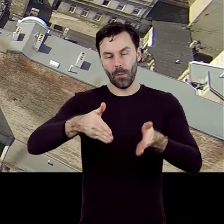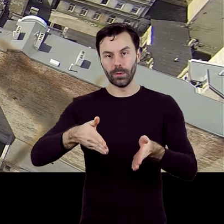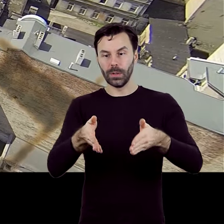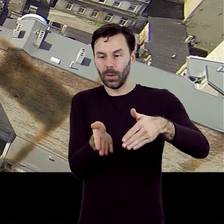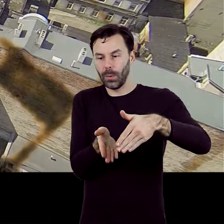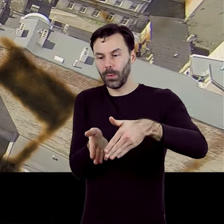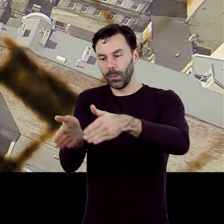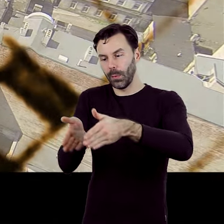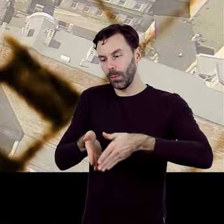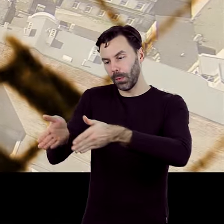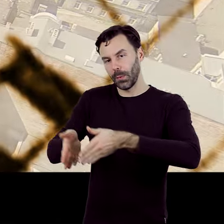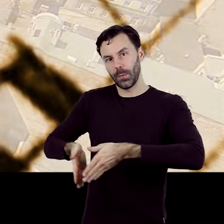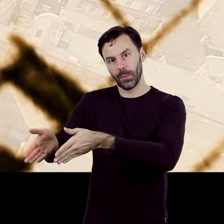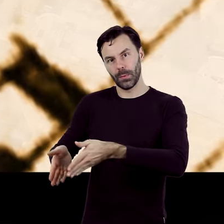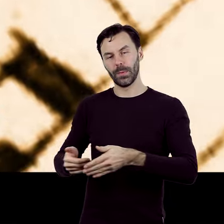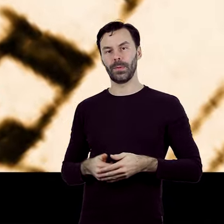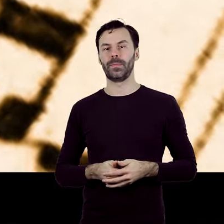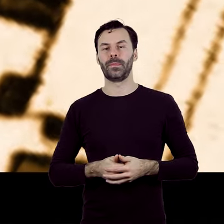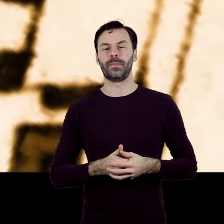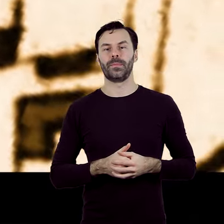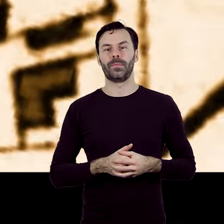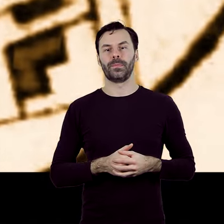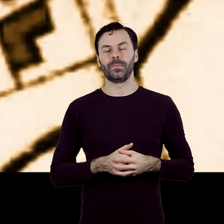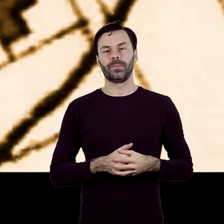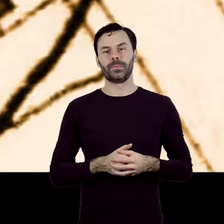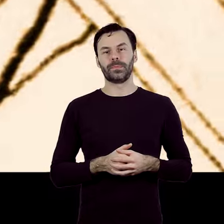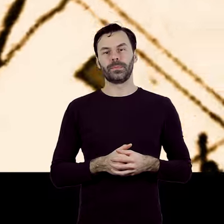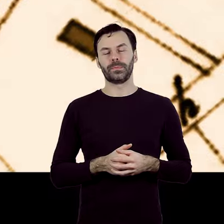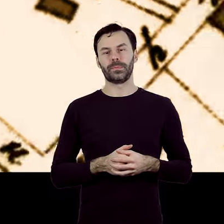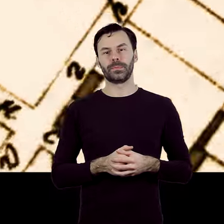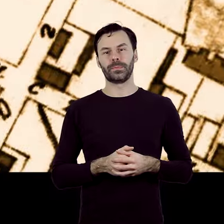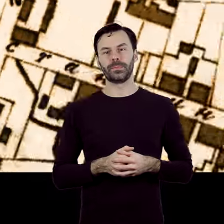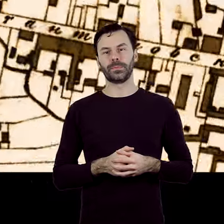pozostałej części centrum miasta, łódzkiego Śródmieścia.